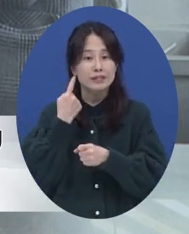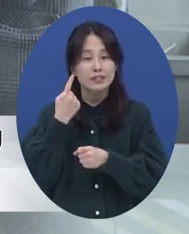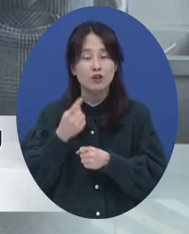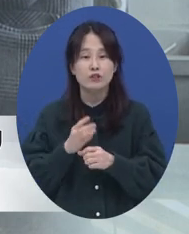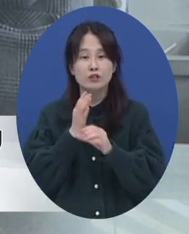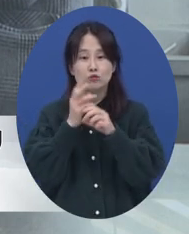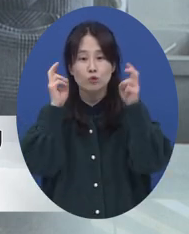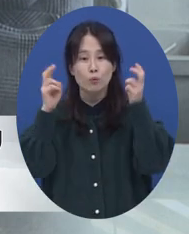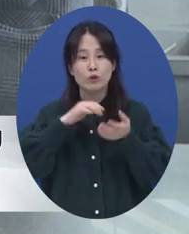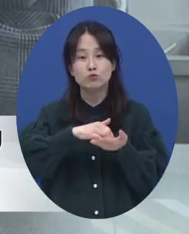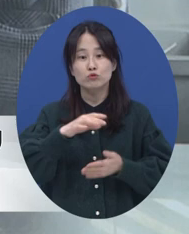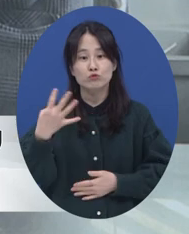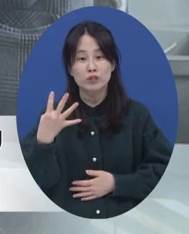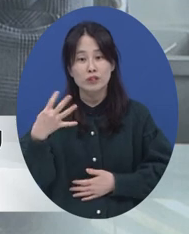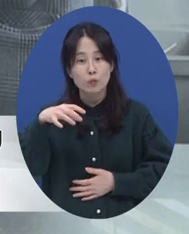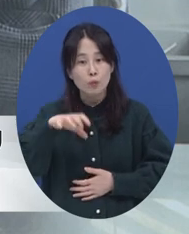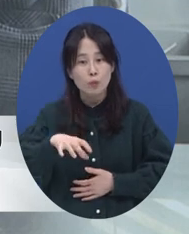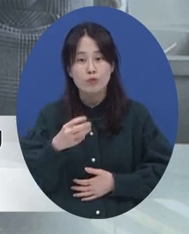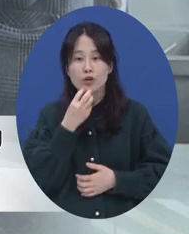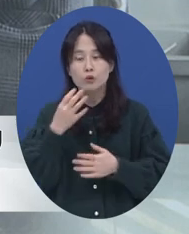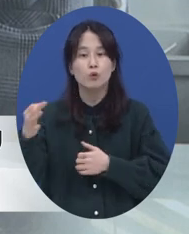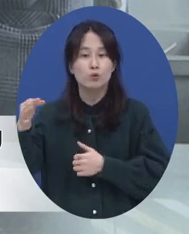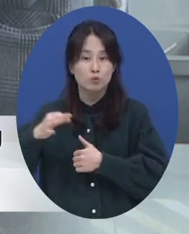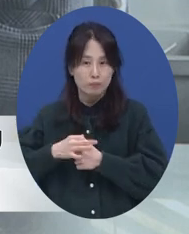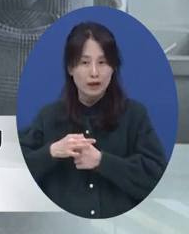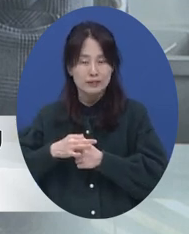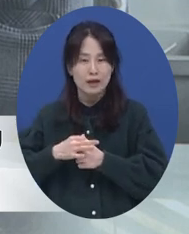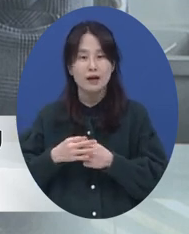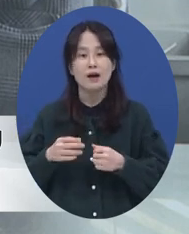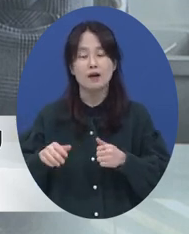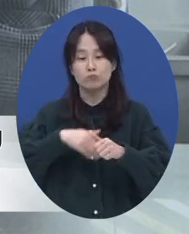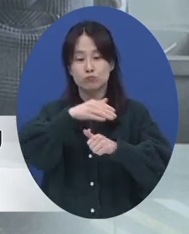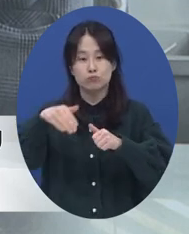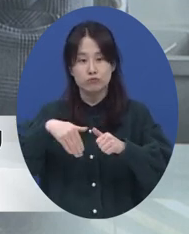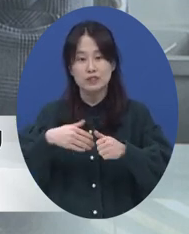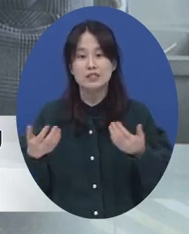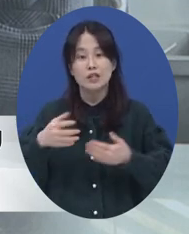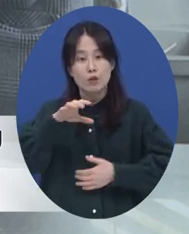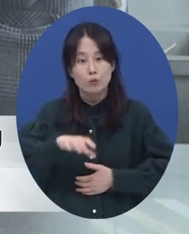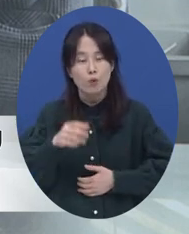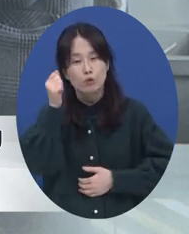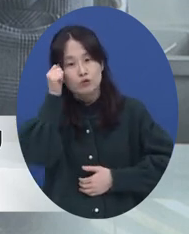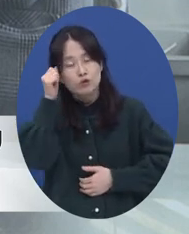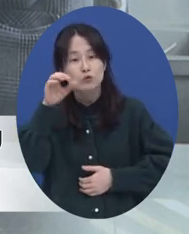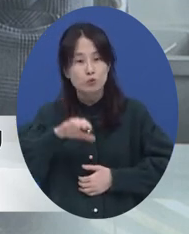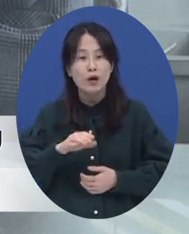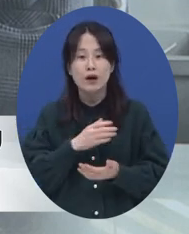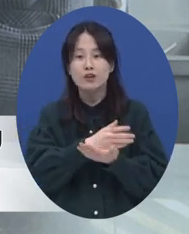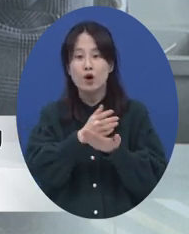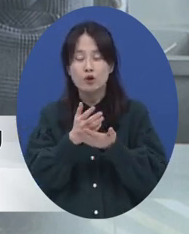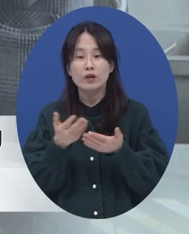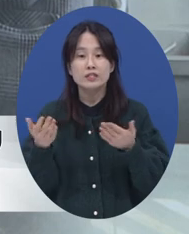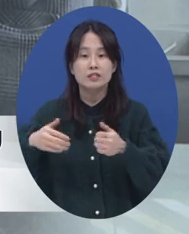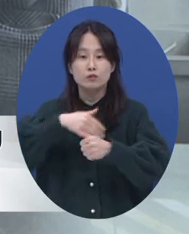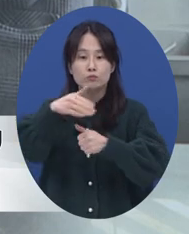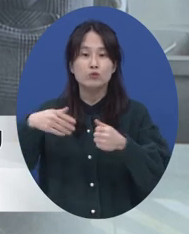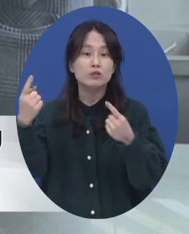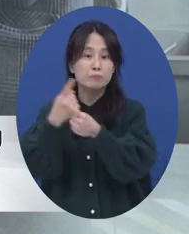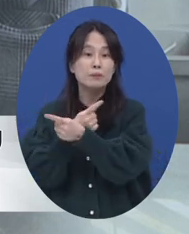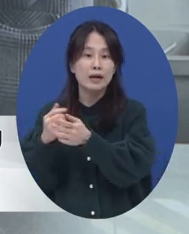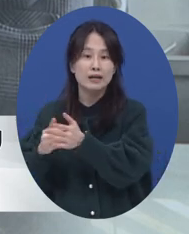중소기업 4천여 곳이 경기도 로부터 도움의 손길을 받아 작업장과 기숙사를 비롯한 노동환경을